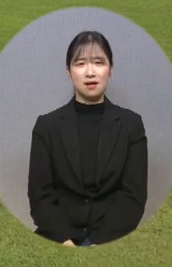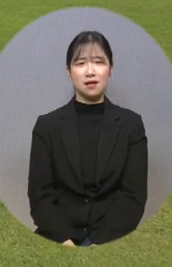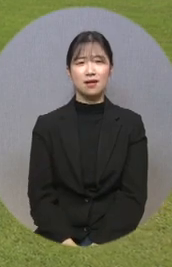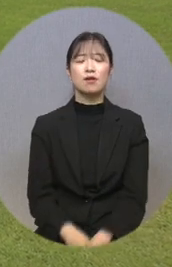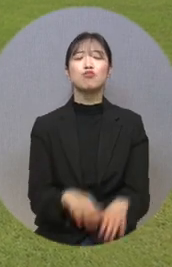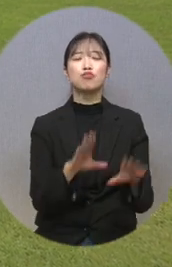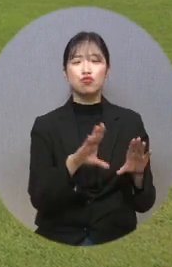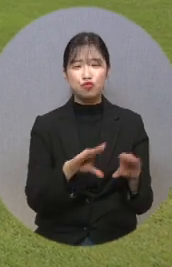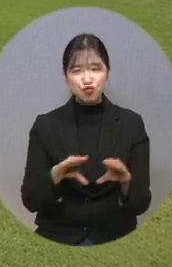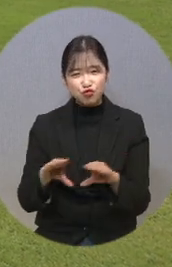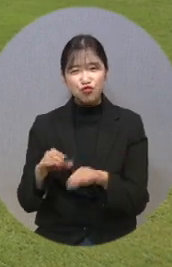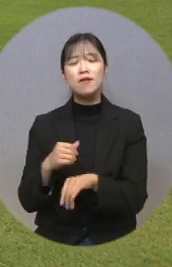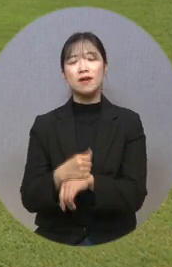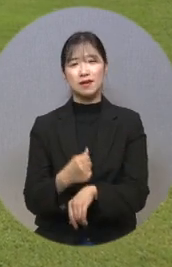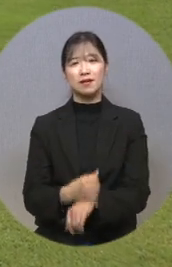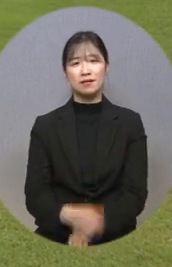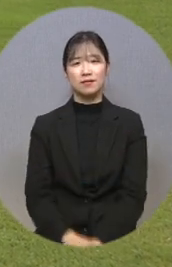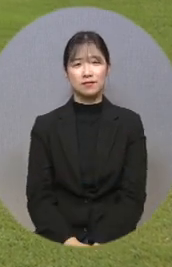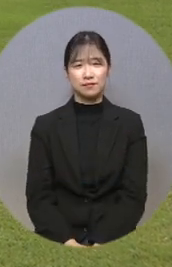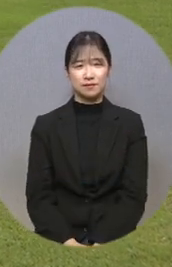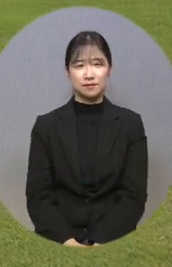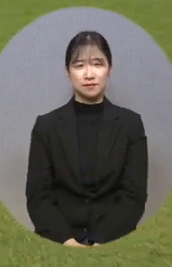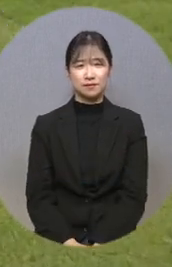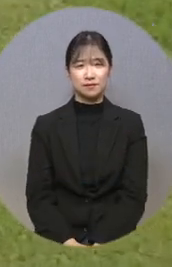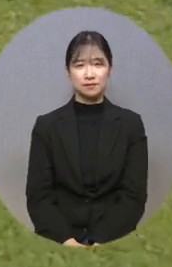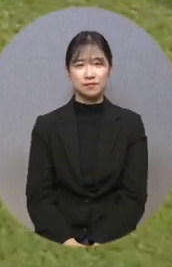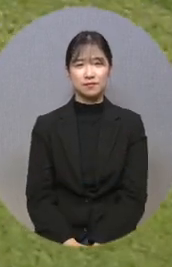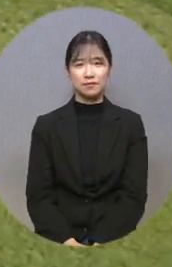부드럽게. 내가 진짜.